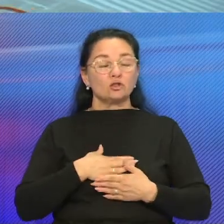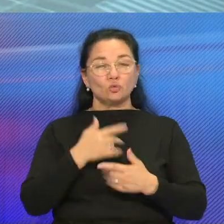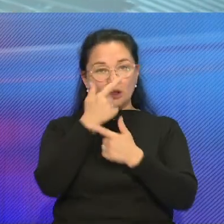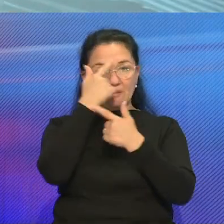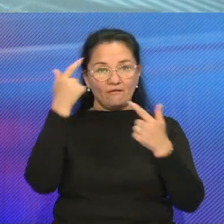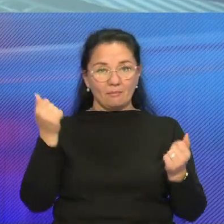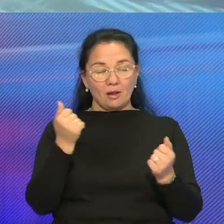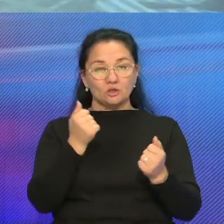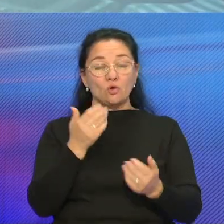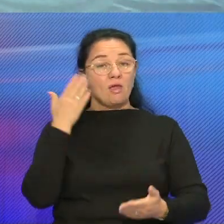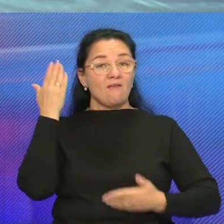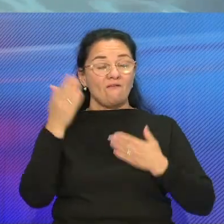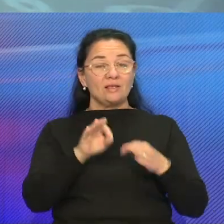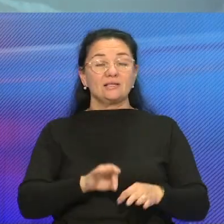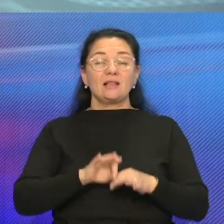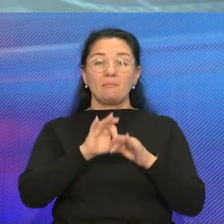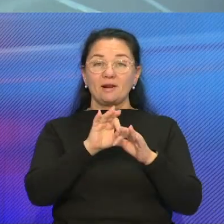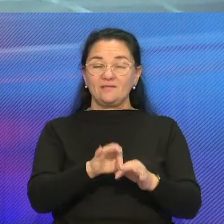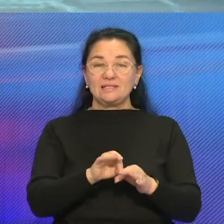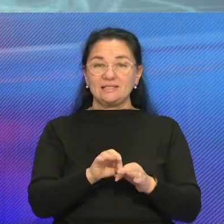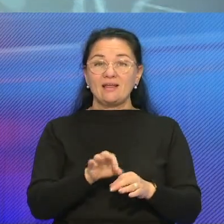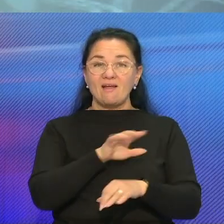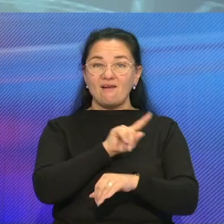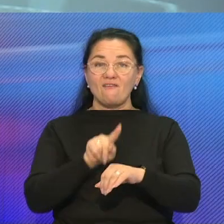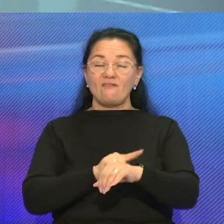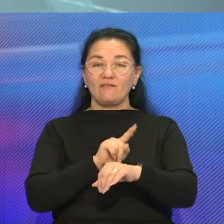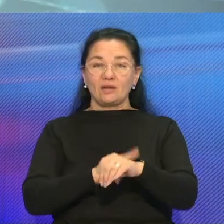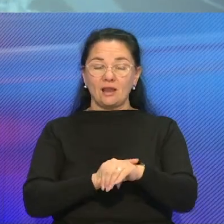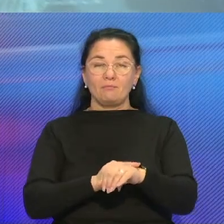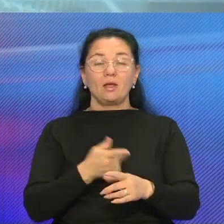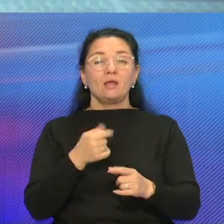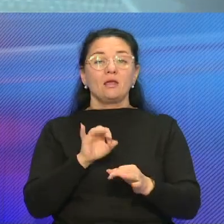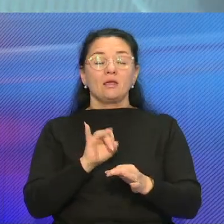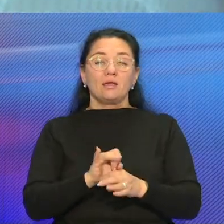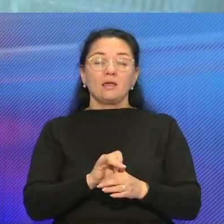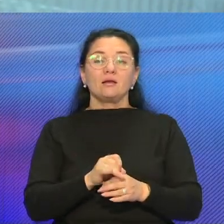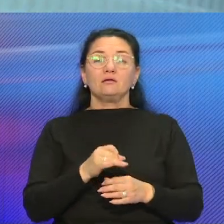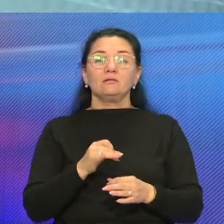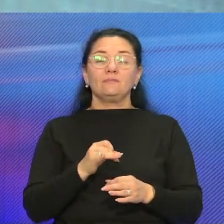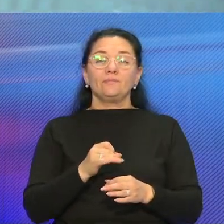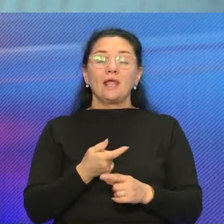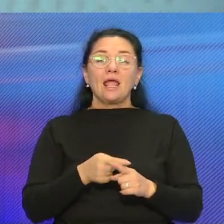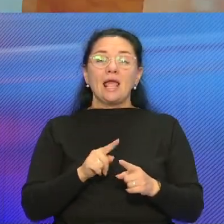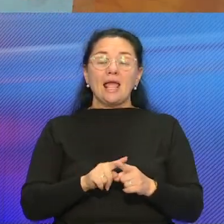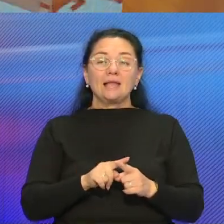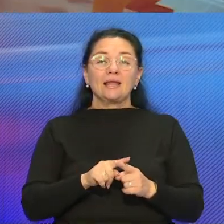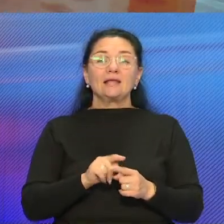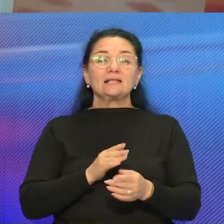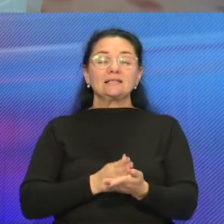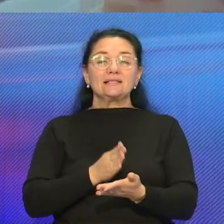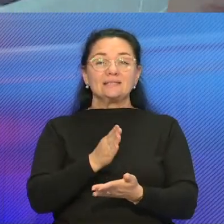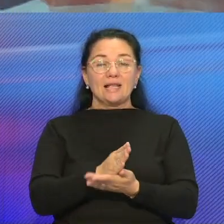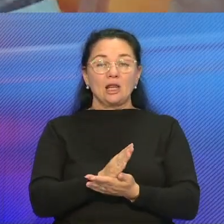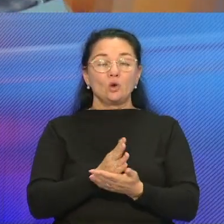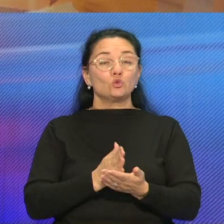віцела правісті час і реалізавацца творча, прыносіць карызці громадству і родному краю. Гэтым мэтам служыць